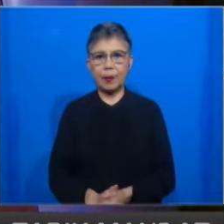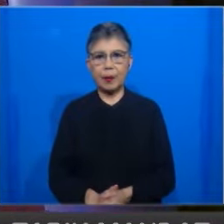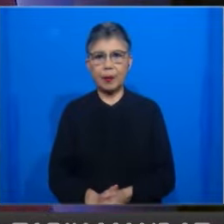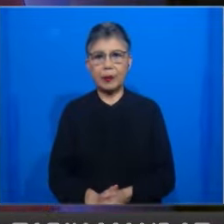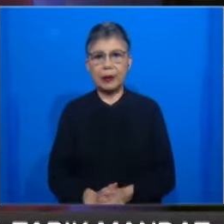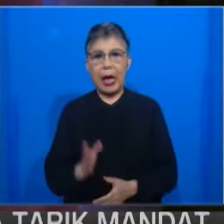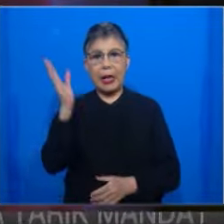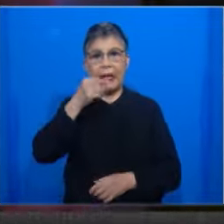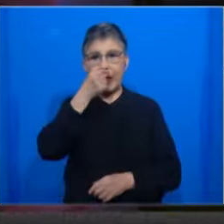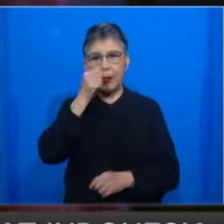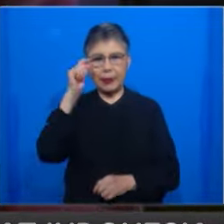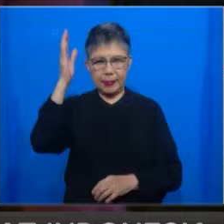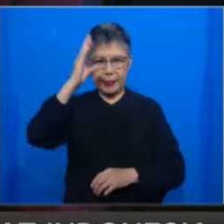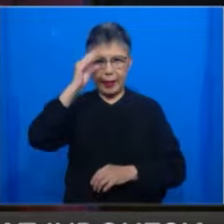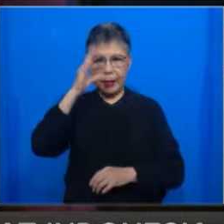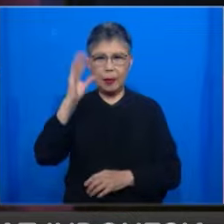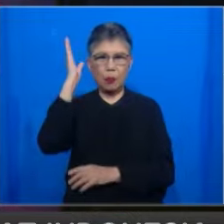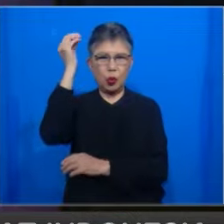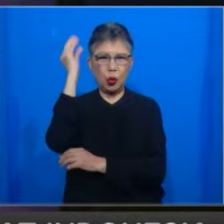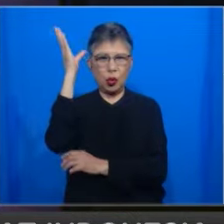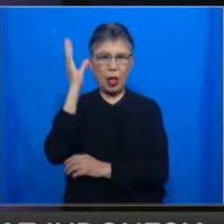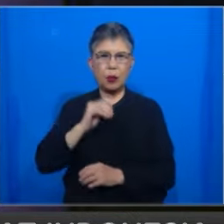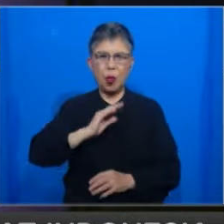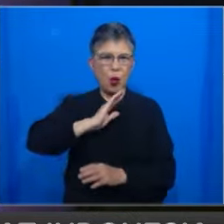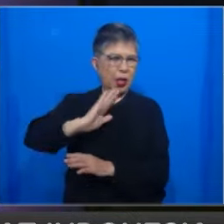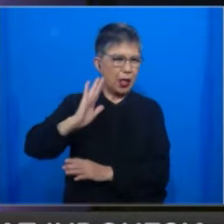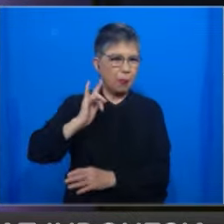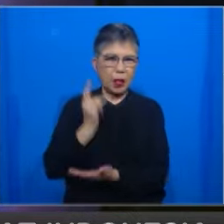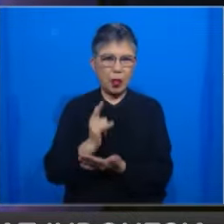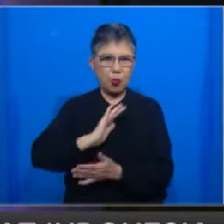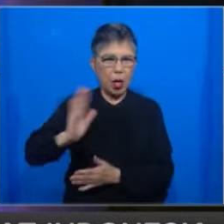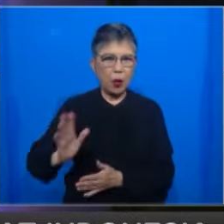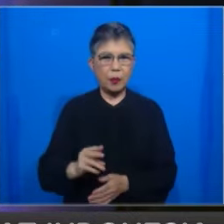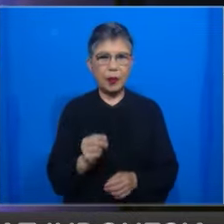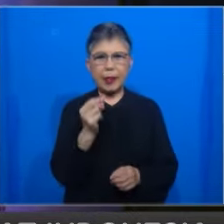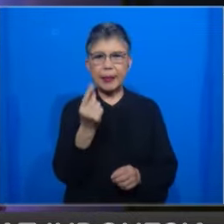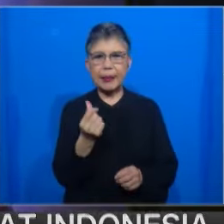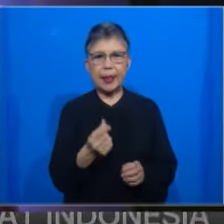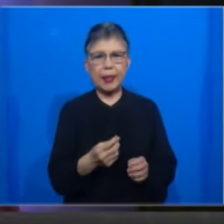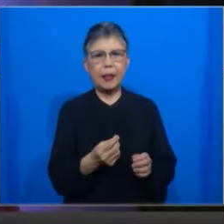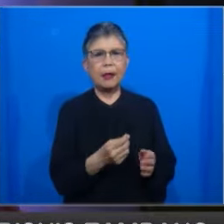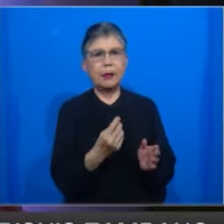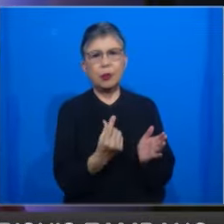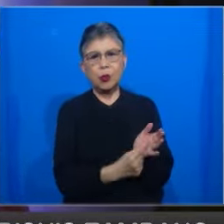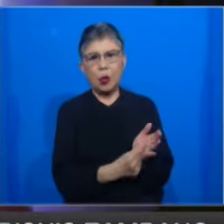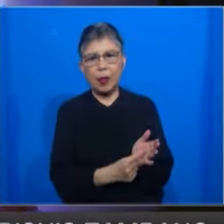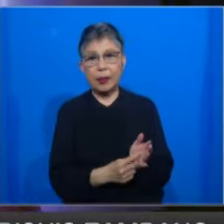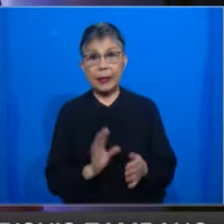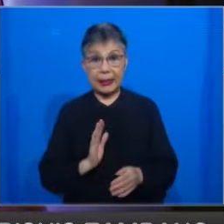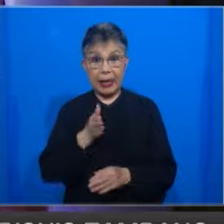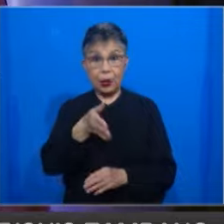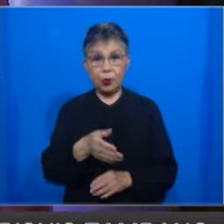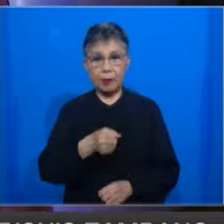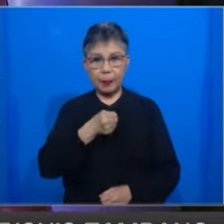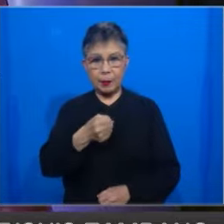Hingga Kamis siang, aksi unjuk rasa menentang rencana DPR yang akan merevisi Undang-Undang Pilkada masih berlangsung. Dan kita akan bergabung dengan